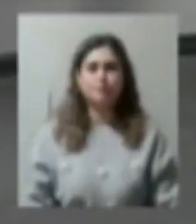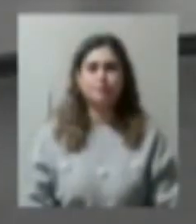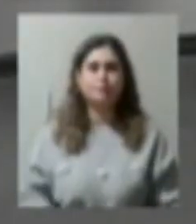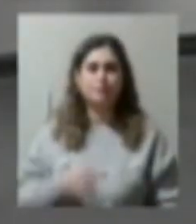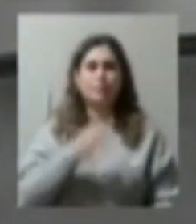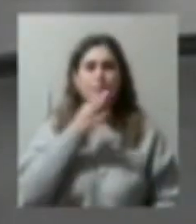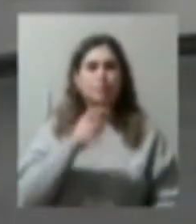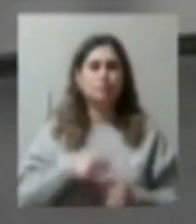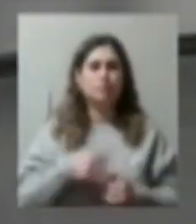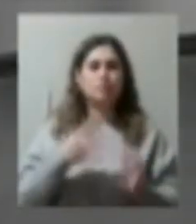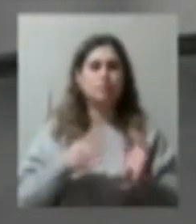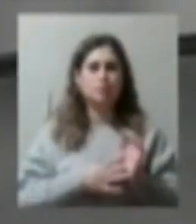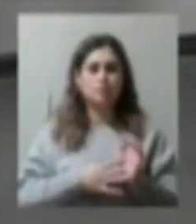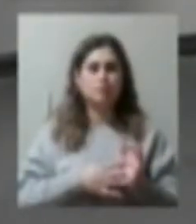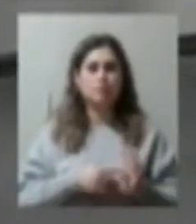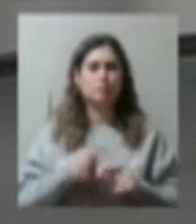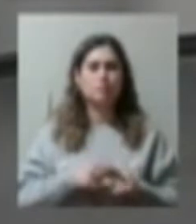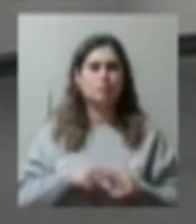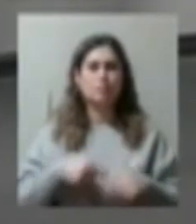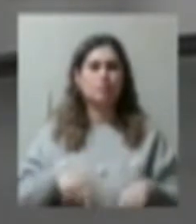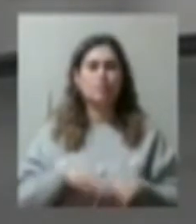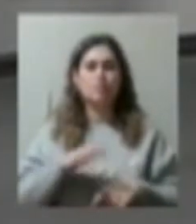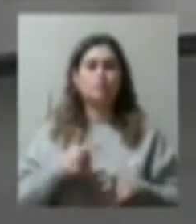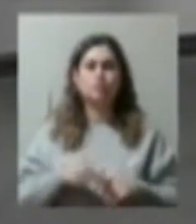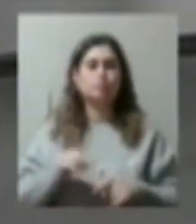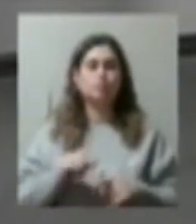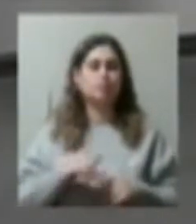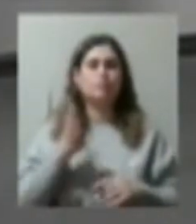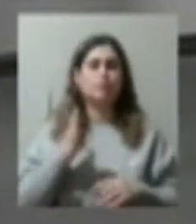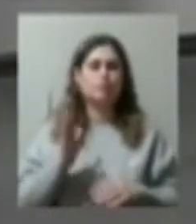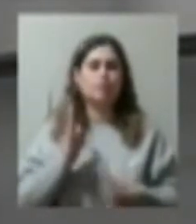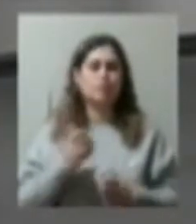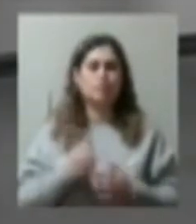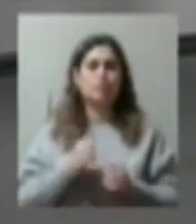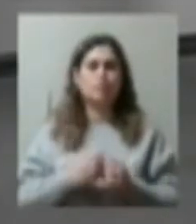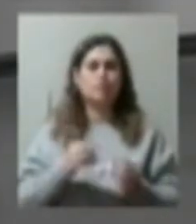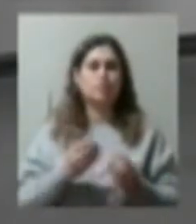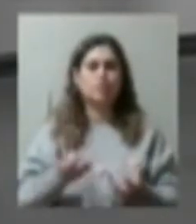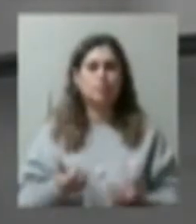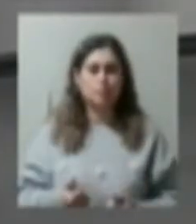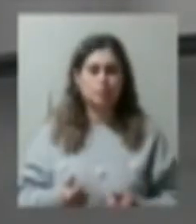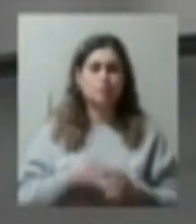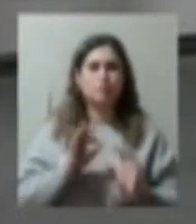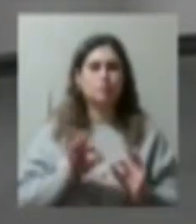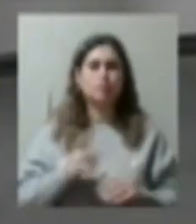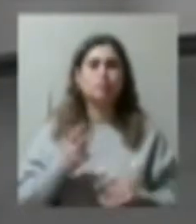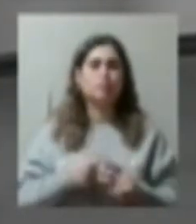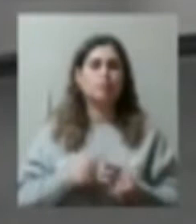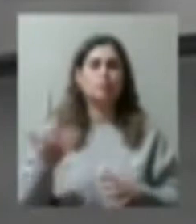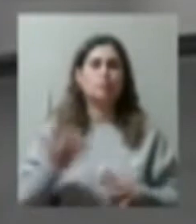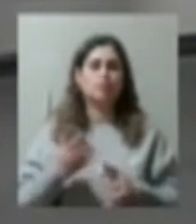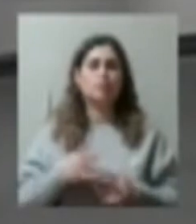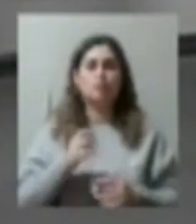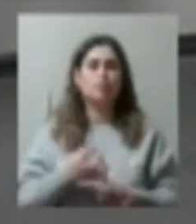що 49, об'єднаних територій, що вівторка будуть 10 отримувати. Так. Розкажіть, будь ласка, які на